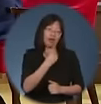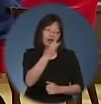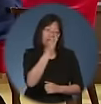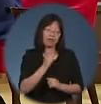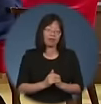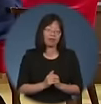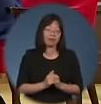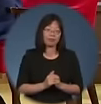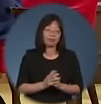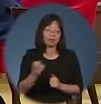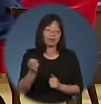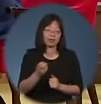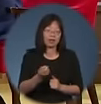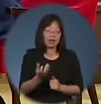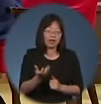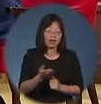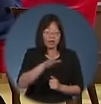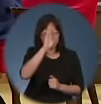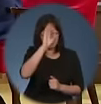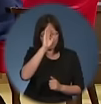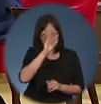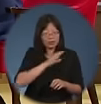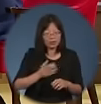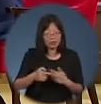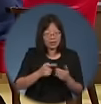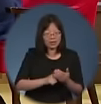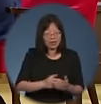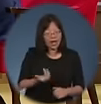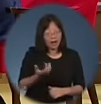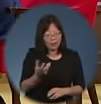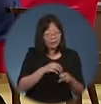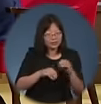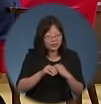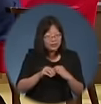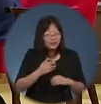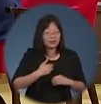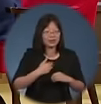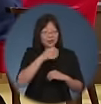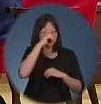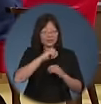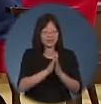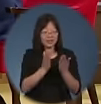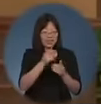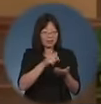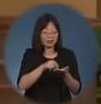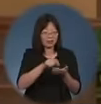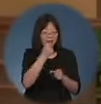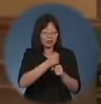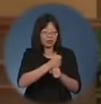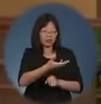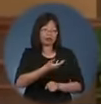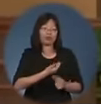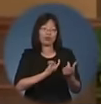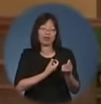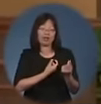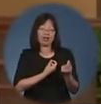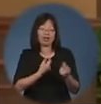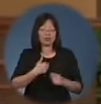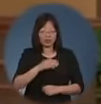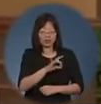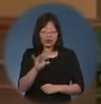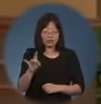그렇게 자꾸 아프실수록 저희들한테 좋은 책들이 나올 거 같고 저희들은 이제 그냥 이렇게 가끔씩